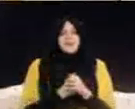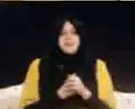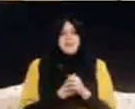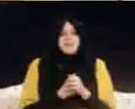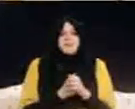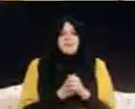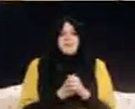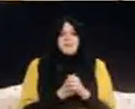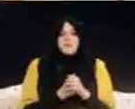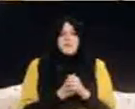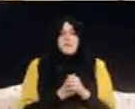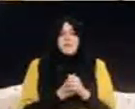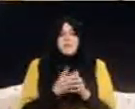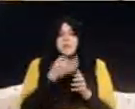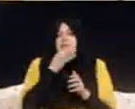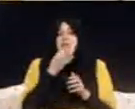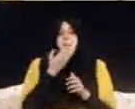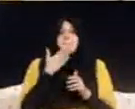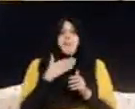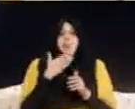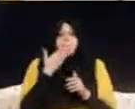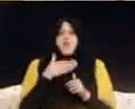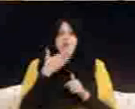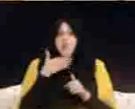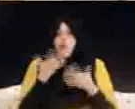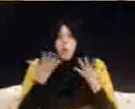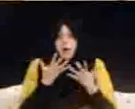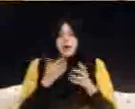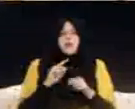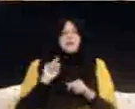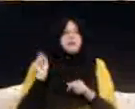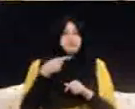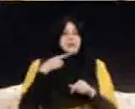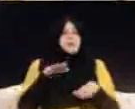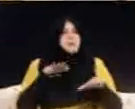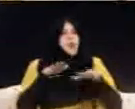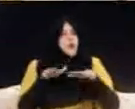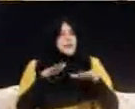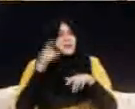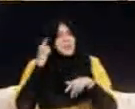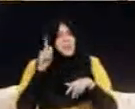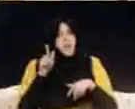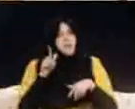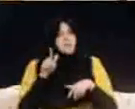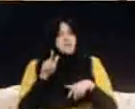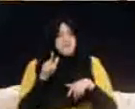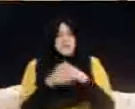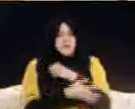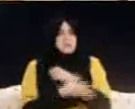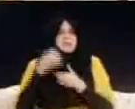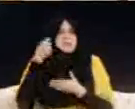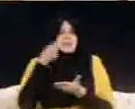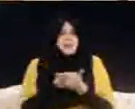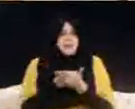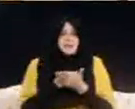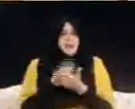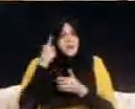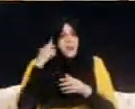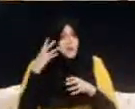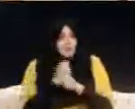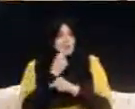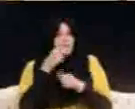كله ان تنظم الزكاه، ولا بد ان نجتهد جميعا من اجل تنظيم الزكاة بما